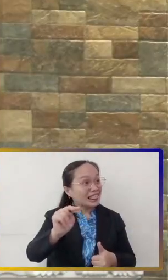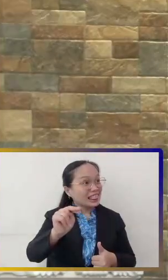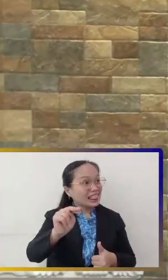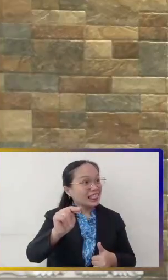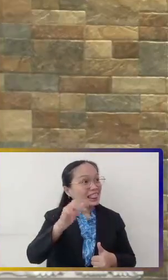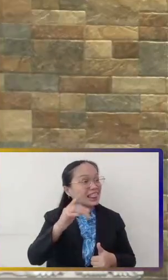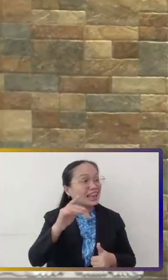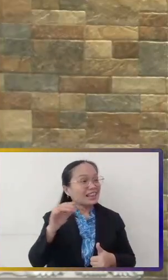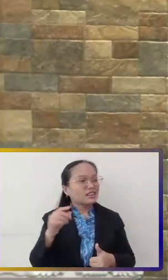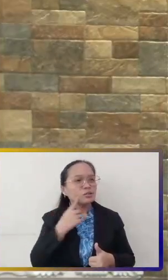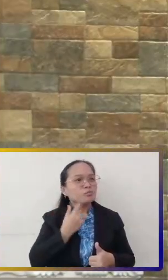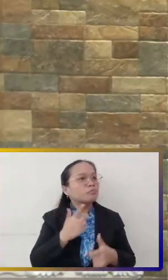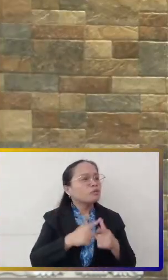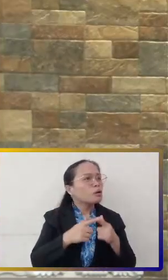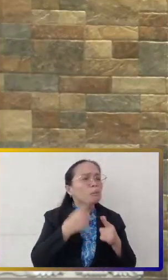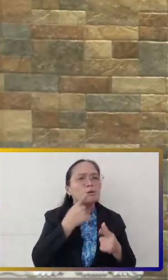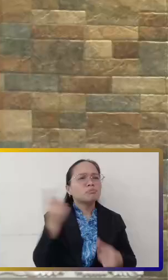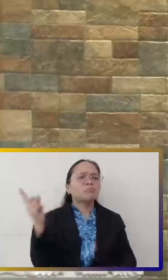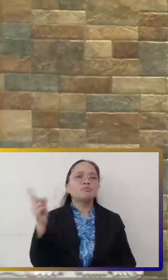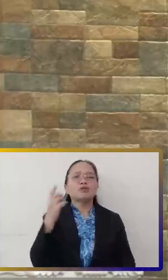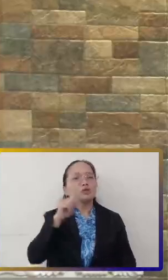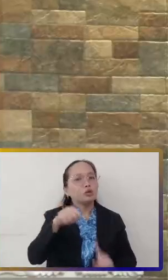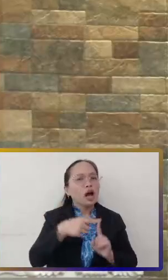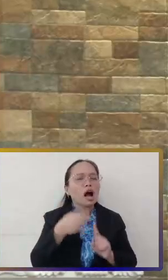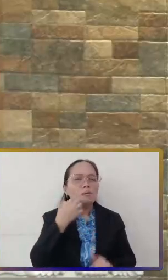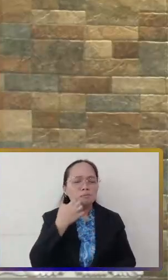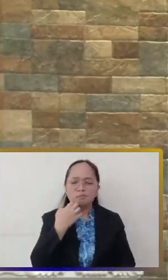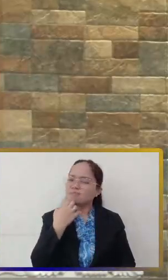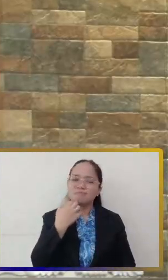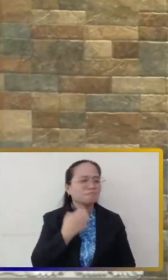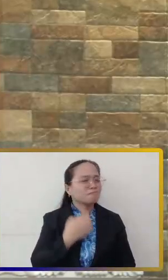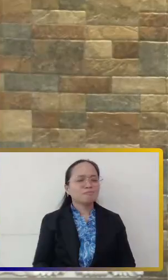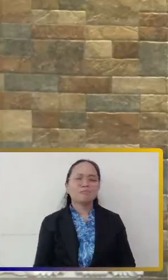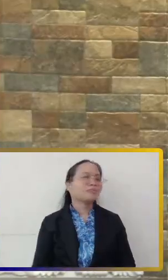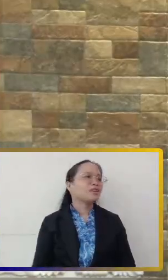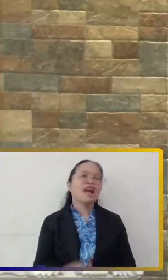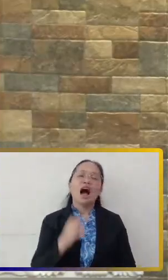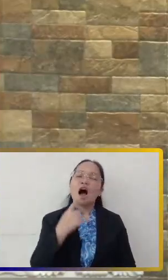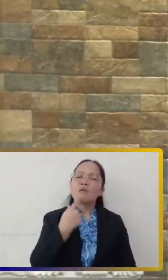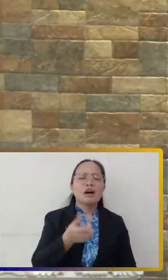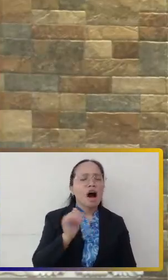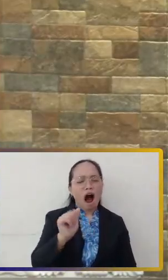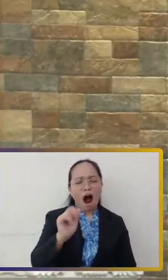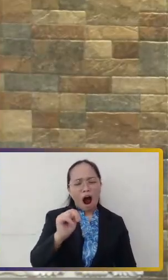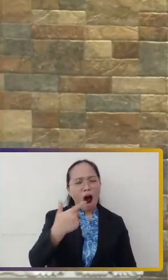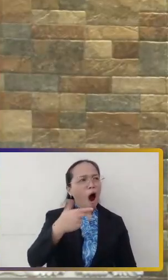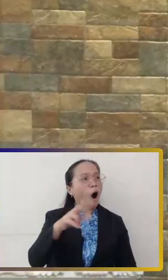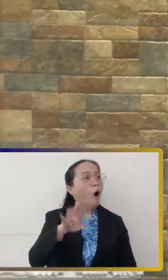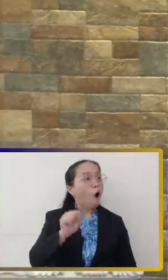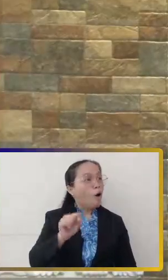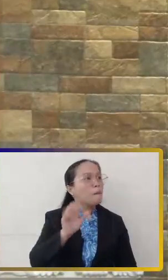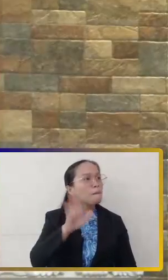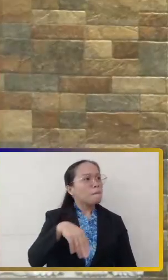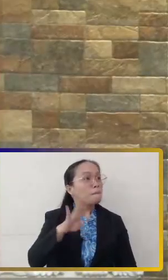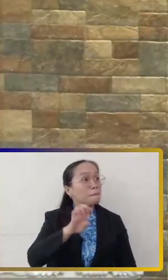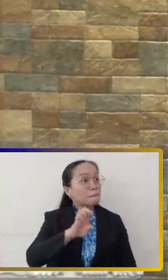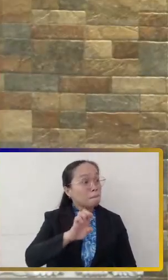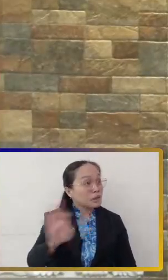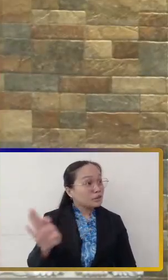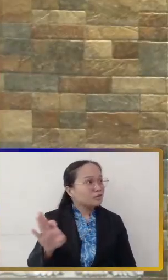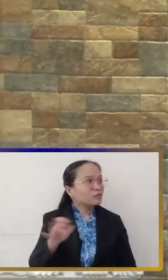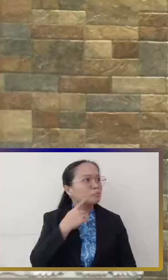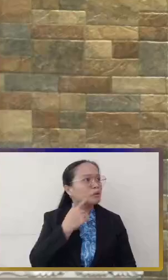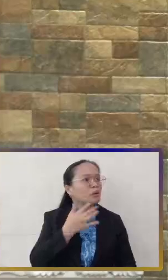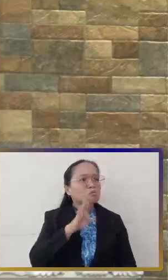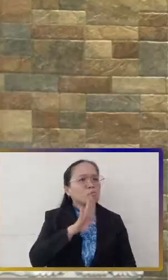And you know what? Oh, me, sabi ko, Angus beef. Ito yung hanap ko. And then, habang nandoon,